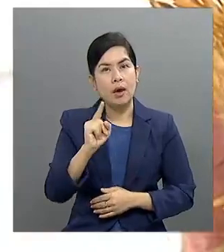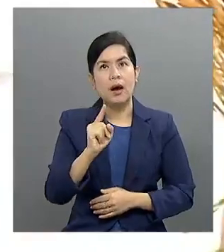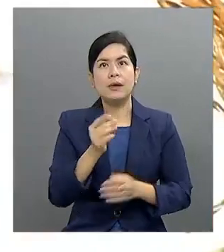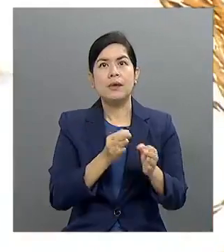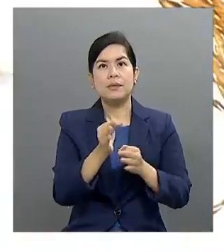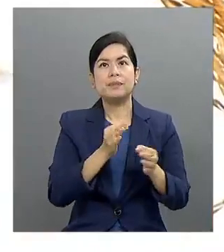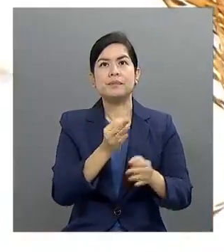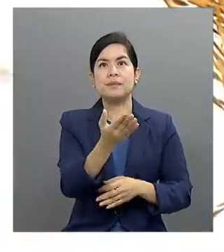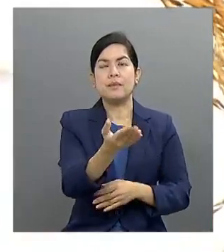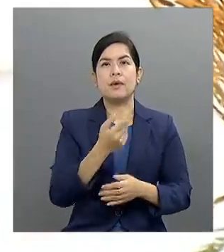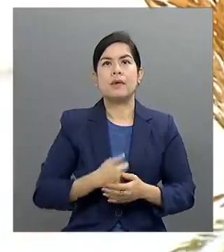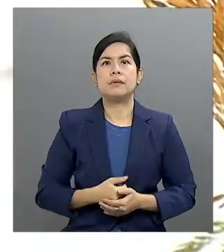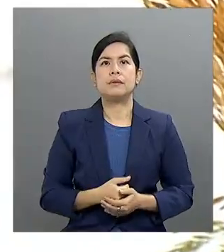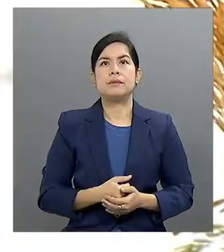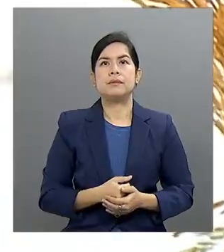นะ